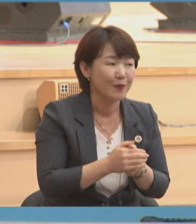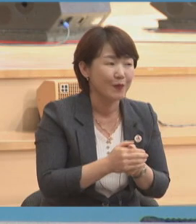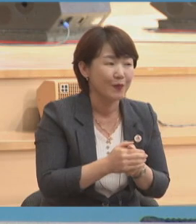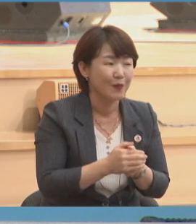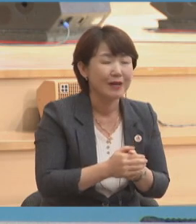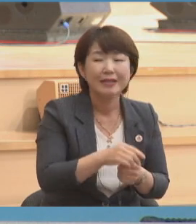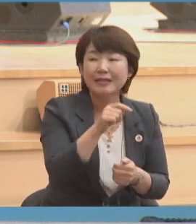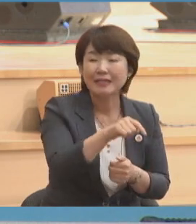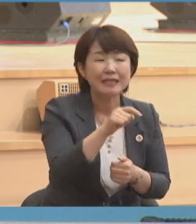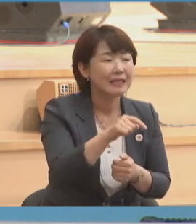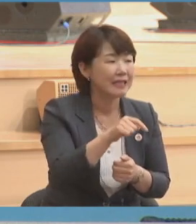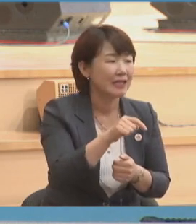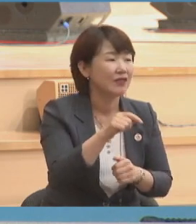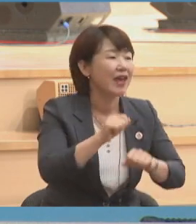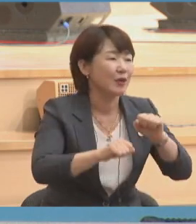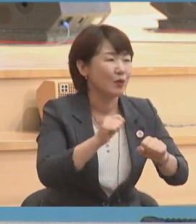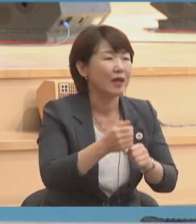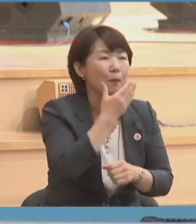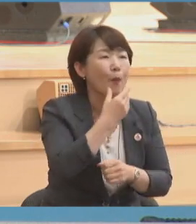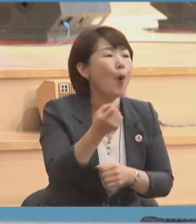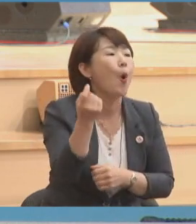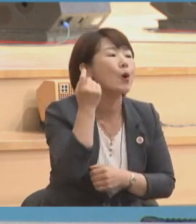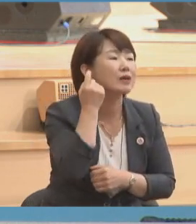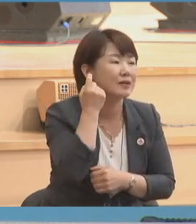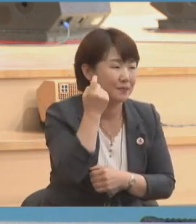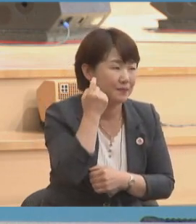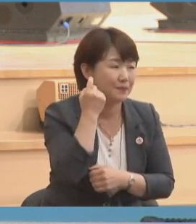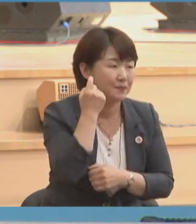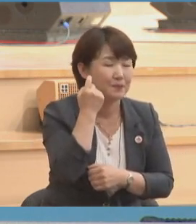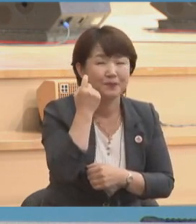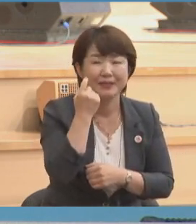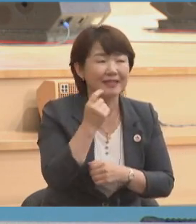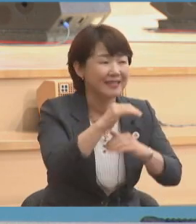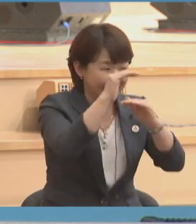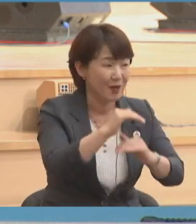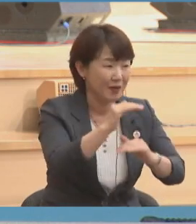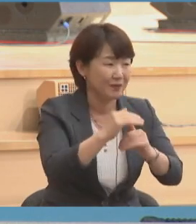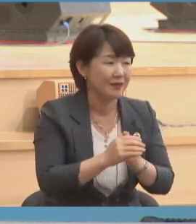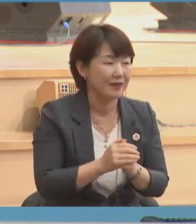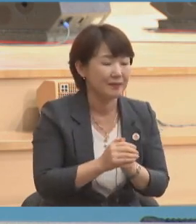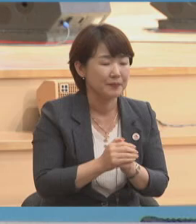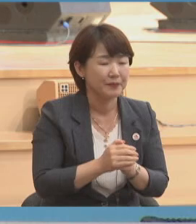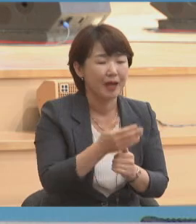이것이 복음입니다. 자, 여러분, 복음은